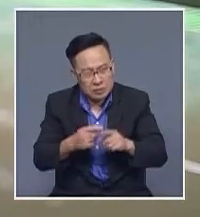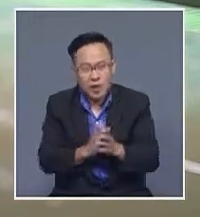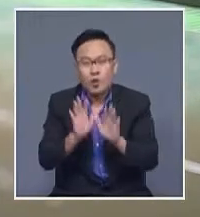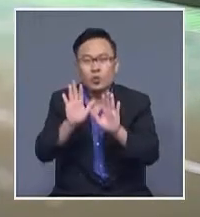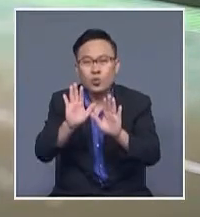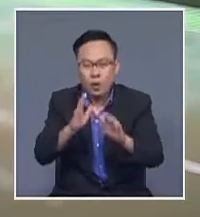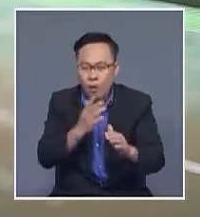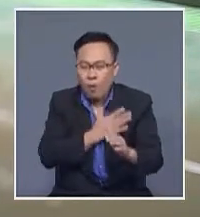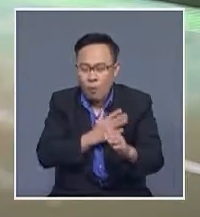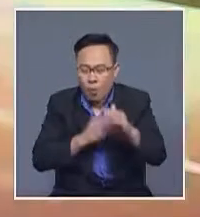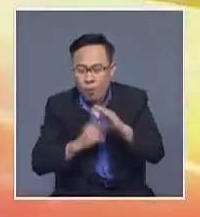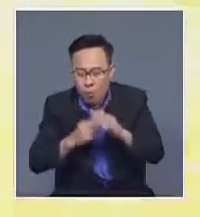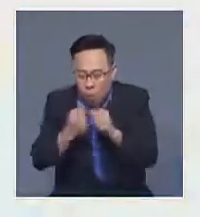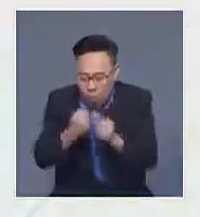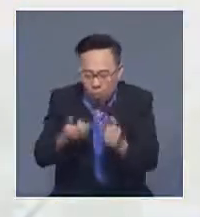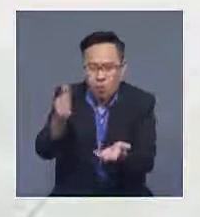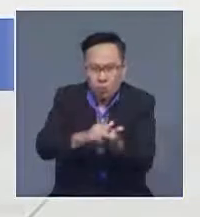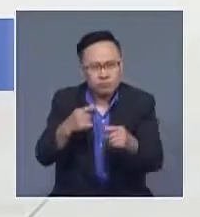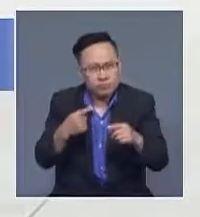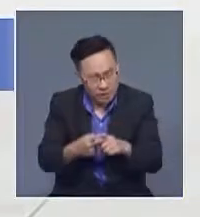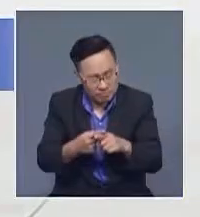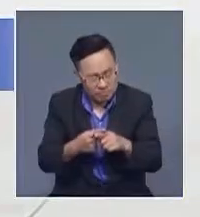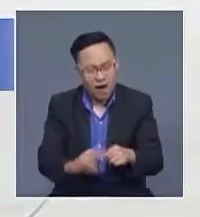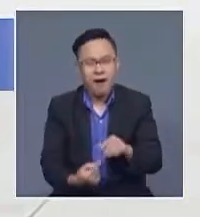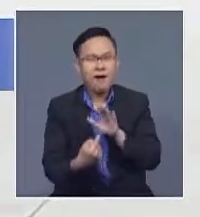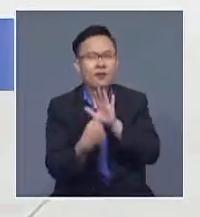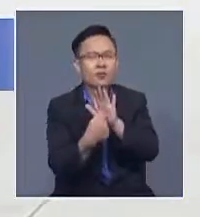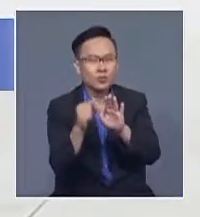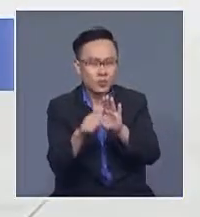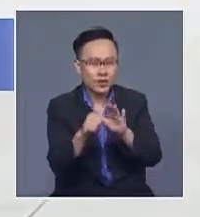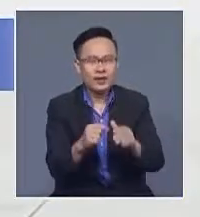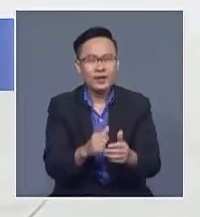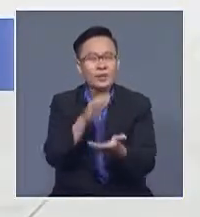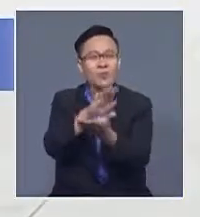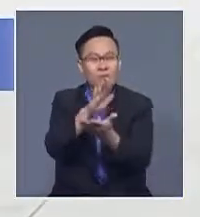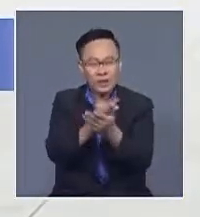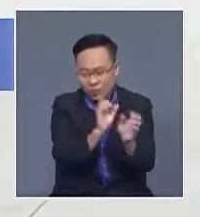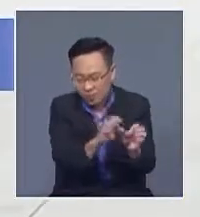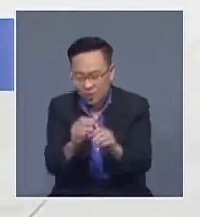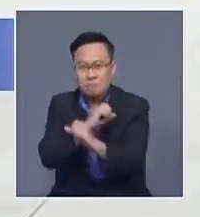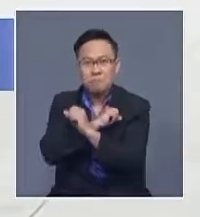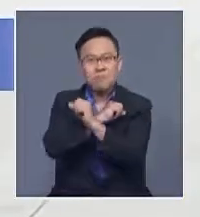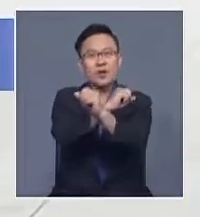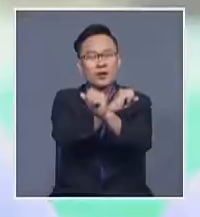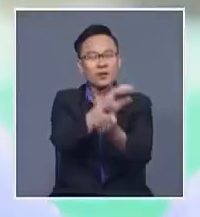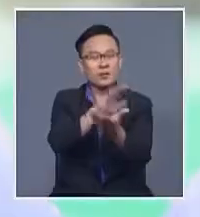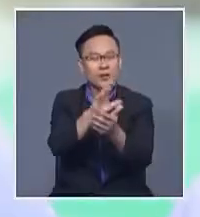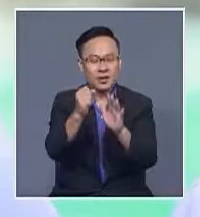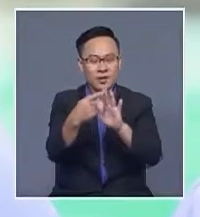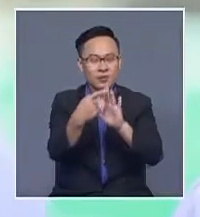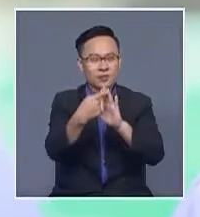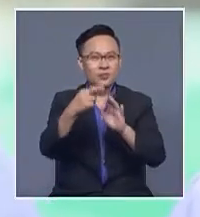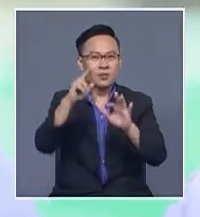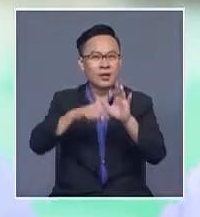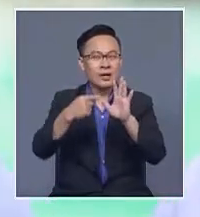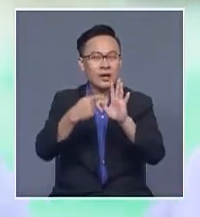ไปเดี๋ยวหกล้ม และนี่ก็คือตัวอย่างการสร้างความปลอดภัยในสถานศึกษาของโรงเรียนสุเหร่าจระเข้ขบค่ะสถานที่ได้ให้